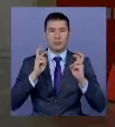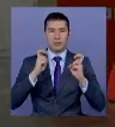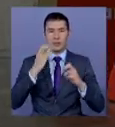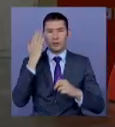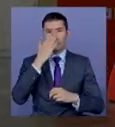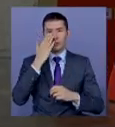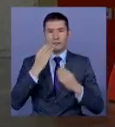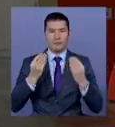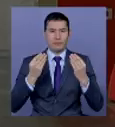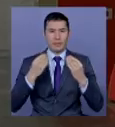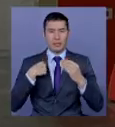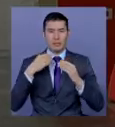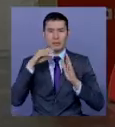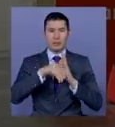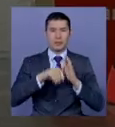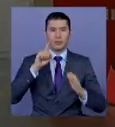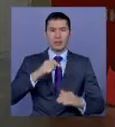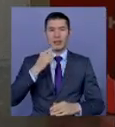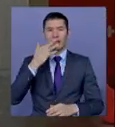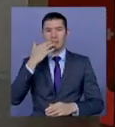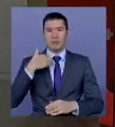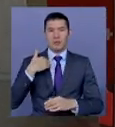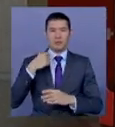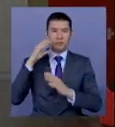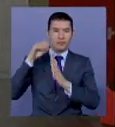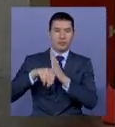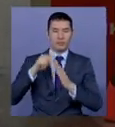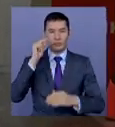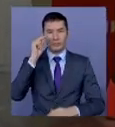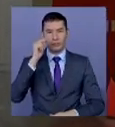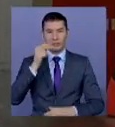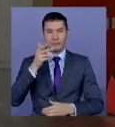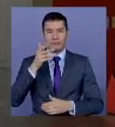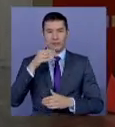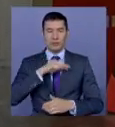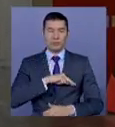еліміздің емес шетелдің киноларында бағымды сынасам деген алда үлкен жоспар бар.